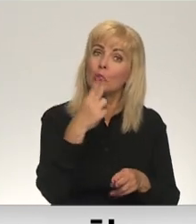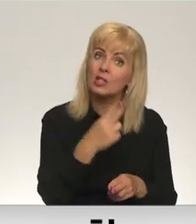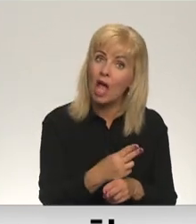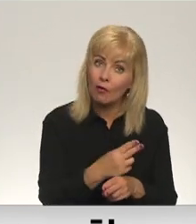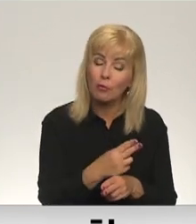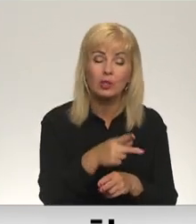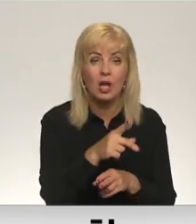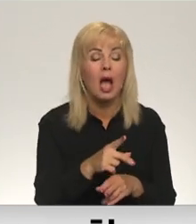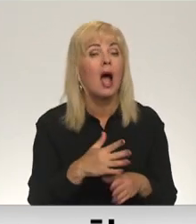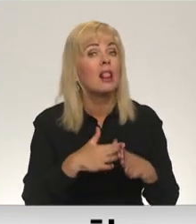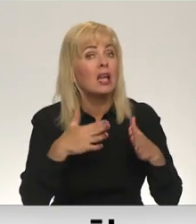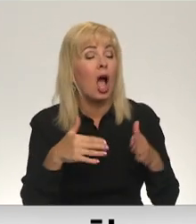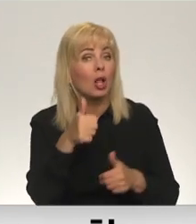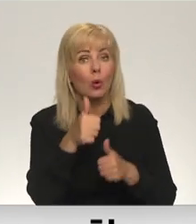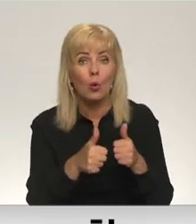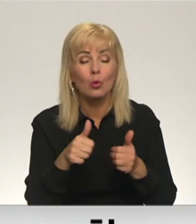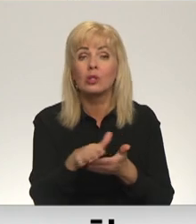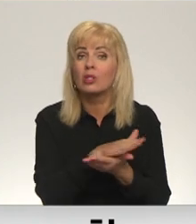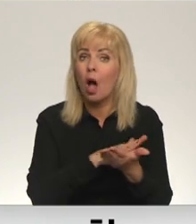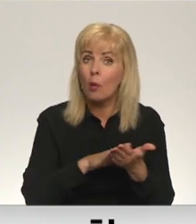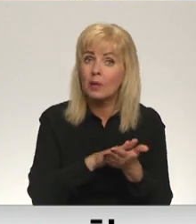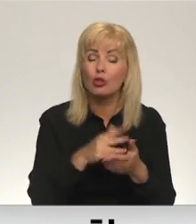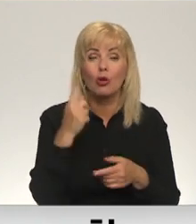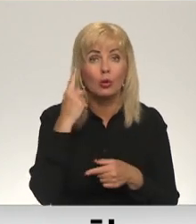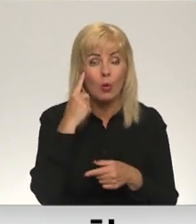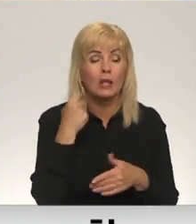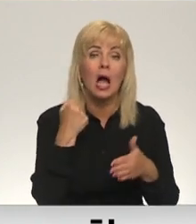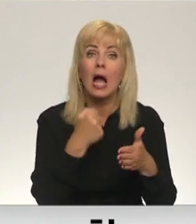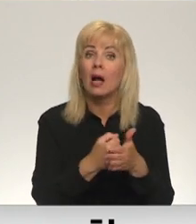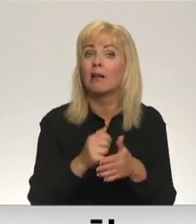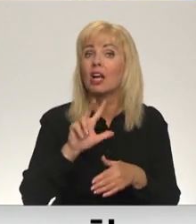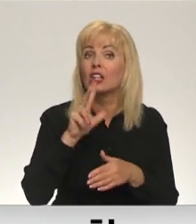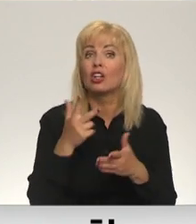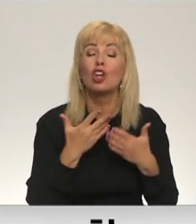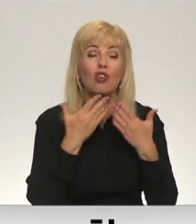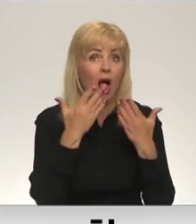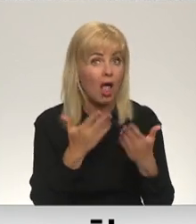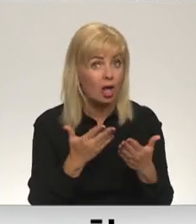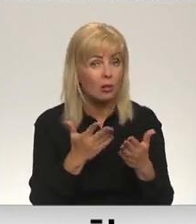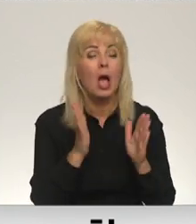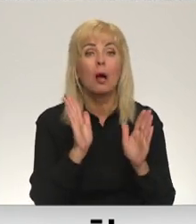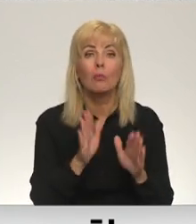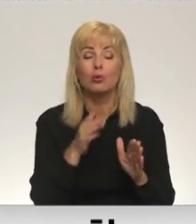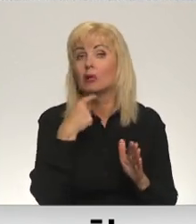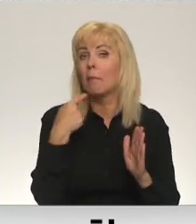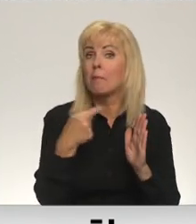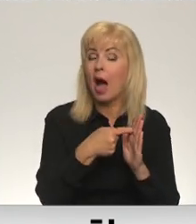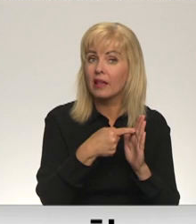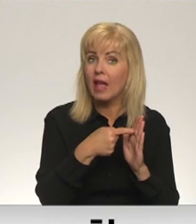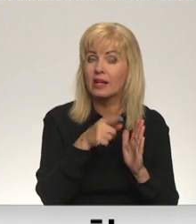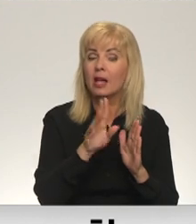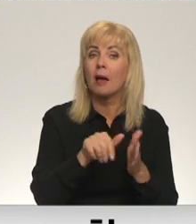lai gan nekādi lieli konkursi nesot bijuši domāti galīgajā trešajā lasījumā, tikšot atrunāts, ka runa ir